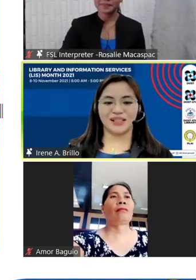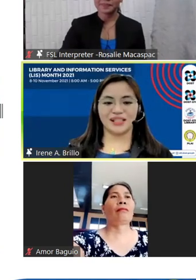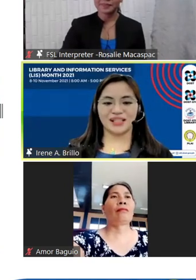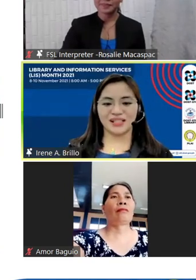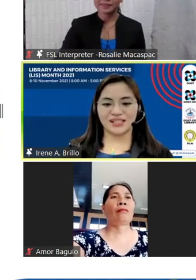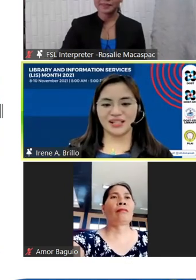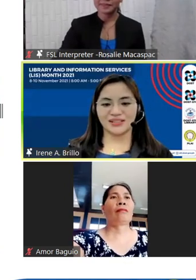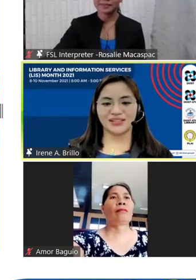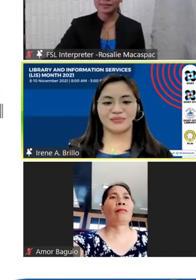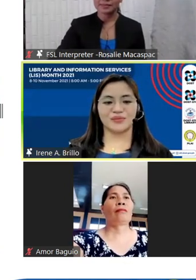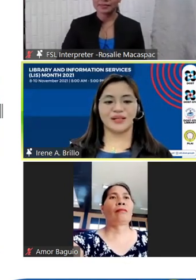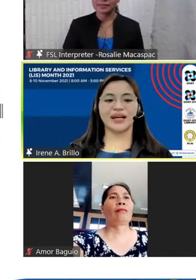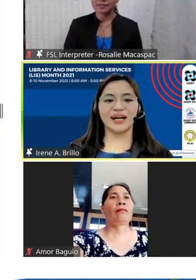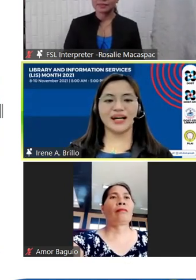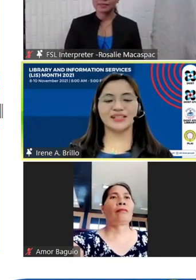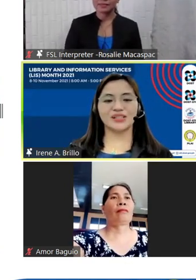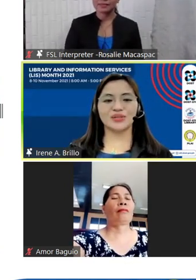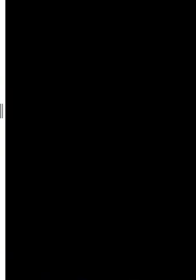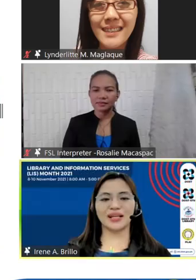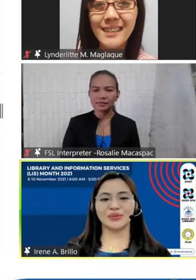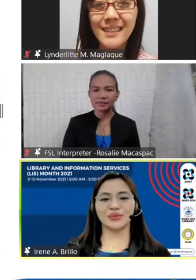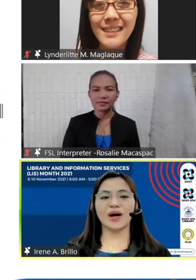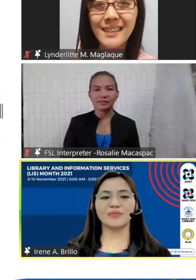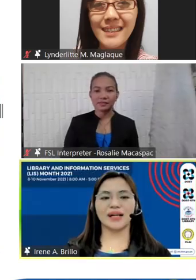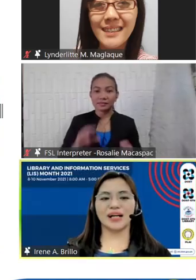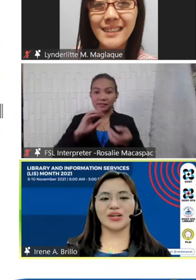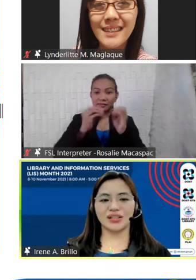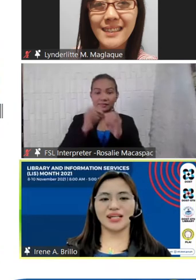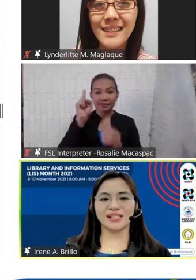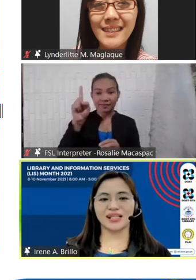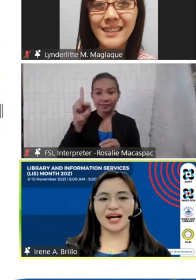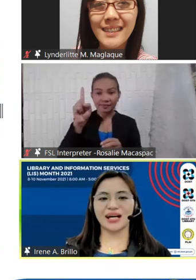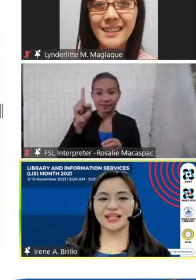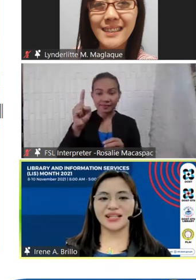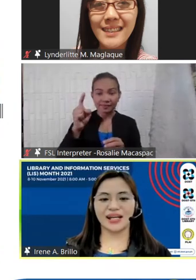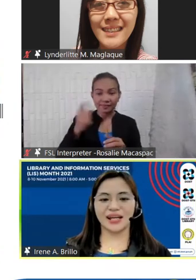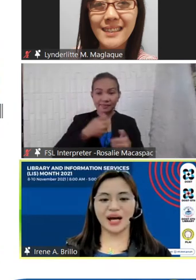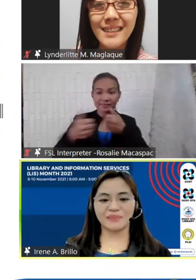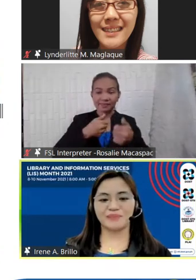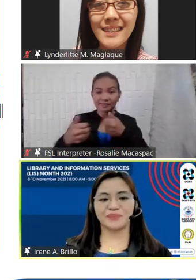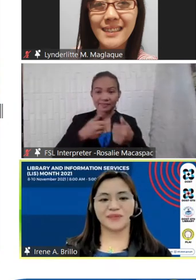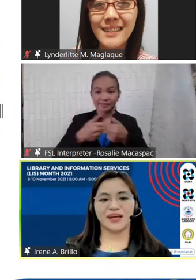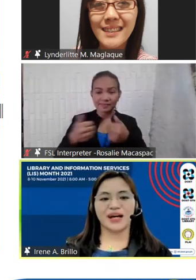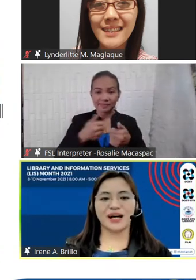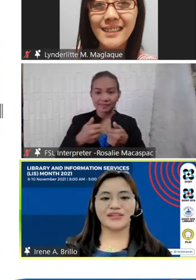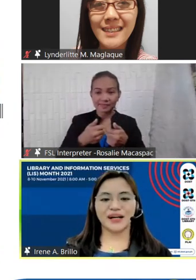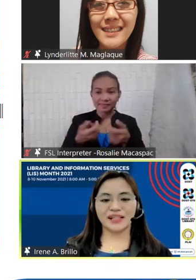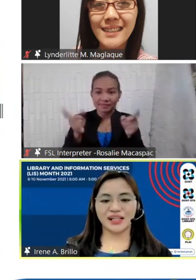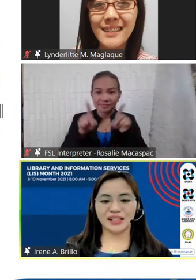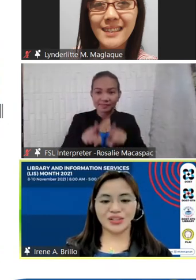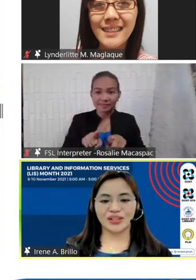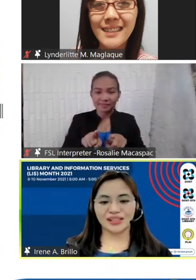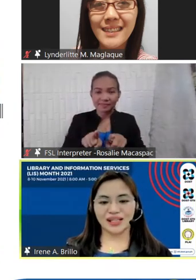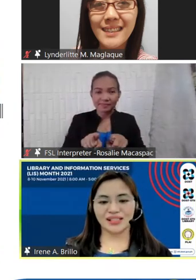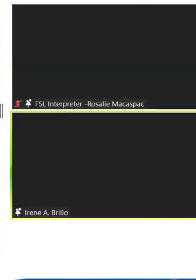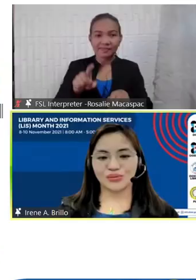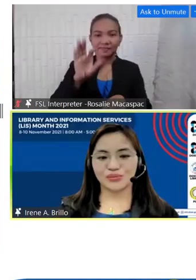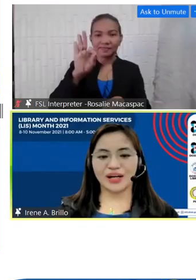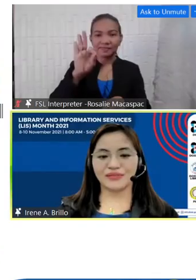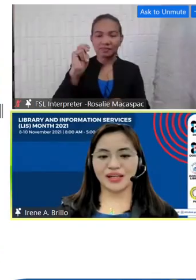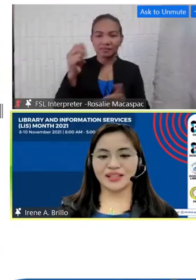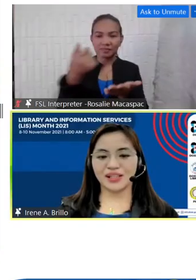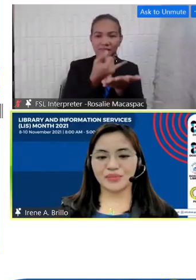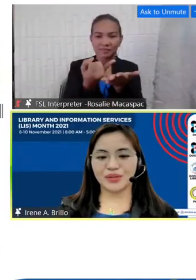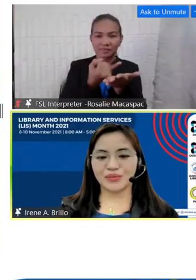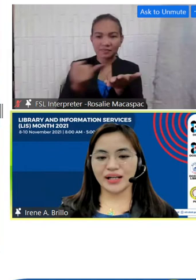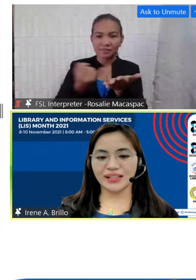Okay, balik tayo sa entry number 1. Ayan, so narito po ang mga contest na ating ginanap. Ang fan art contest. So we